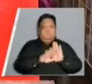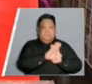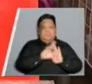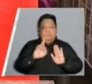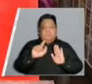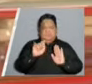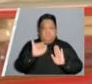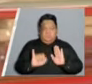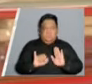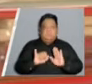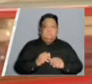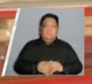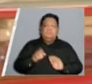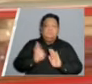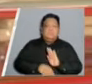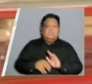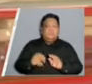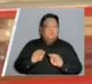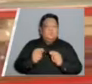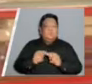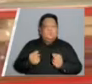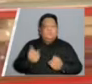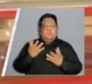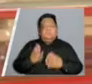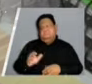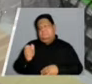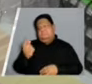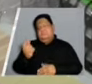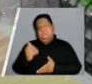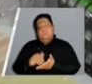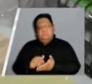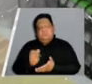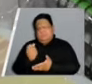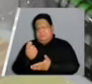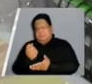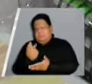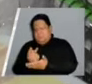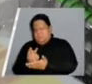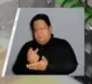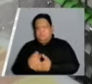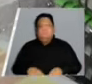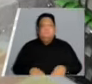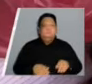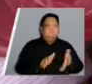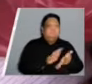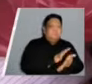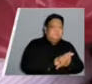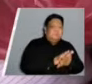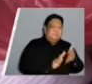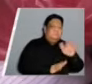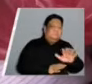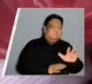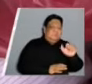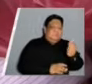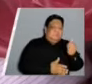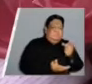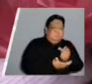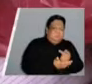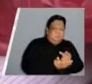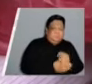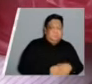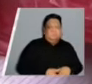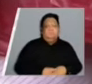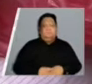pinakamurang notebook. Halos 10 pesos naman ang pinakamurang pad paper para sa grade 1 to 4, habang halos 14 pesos para